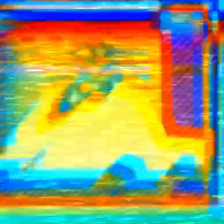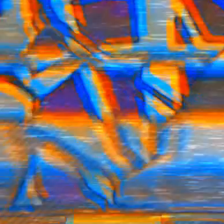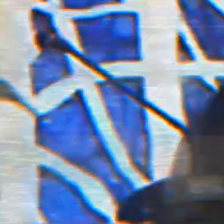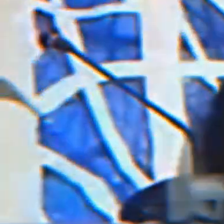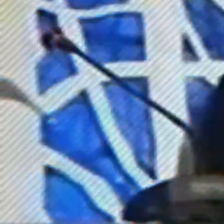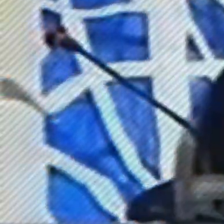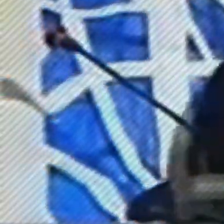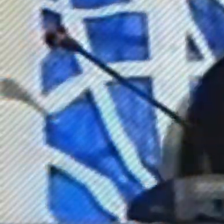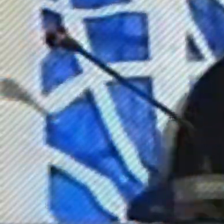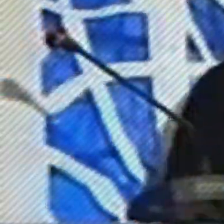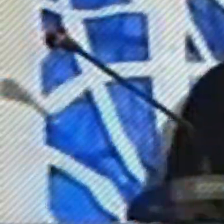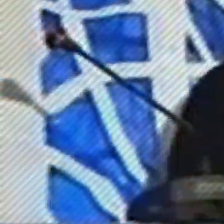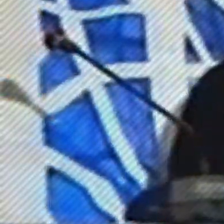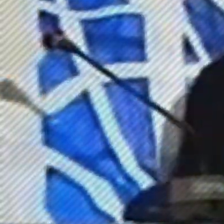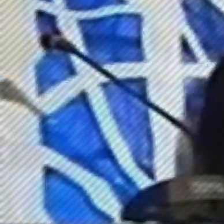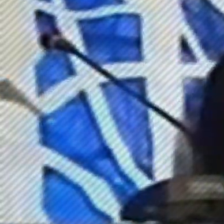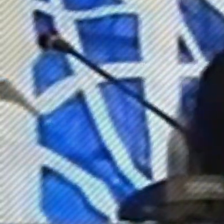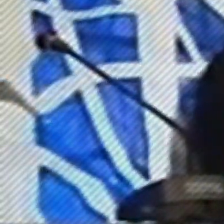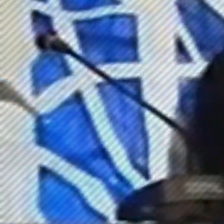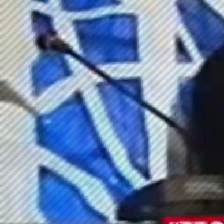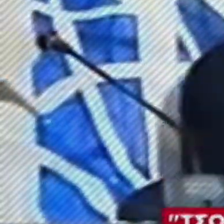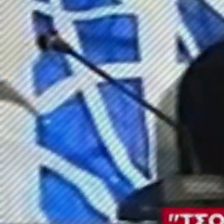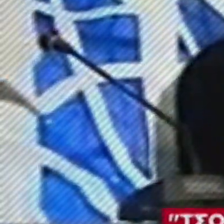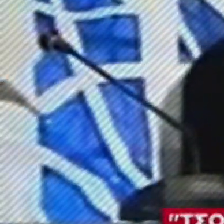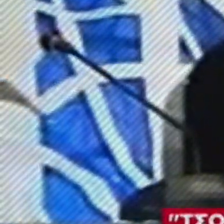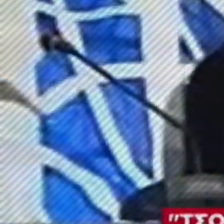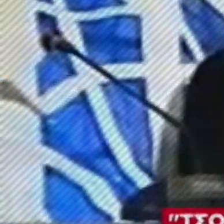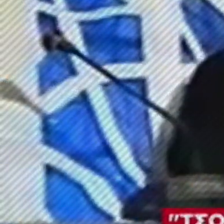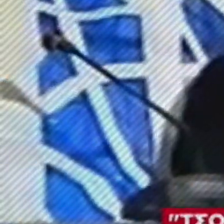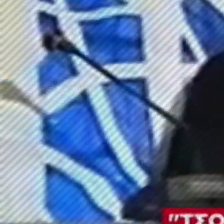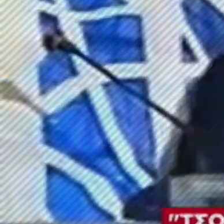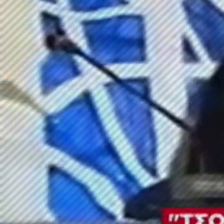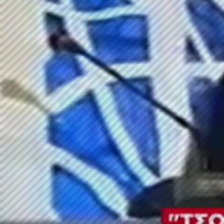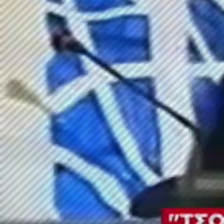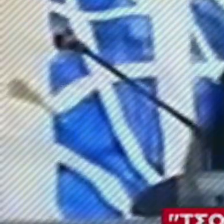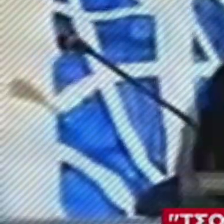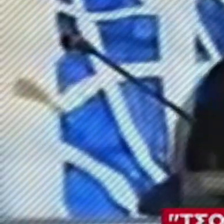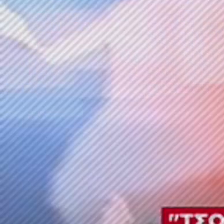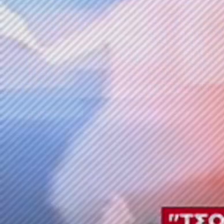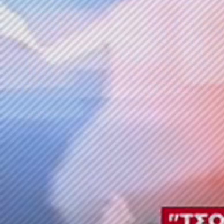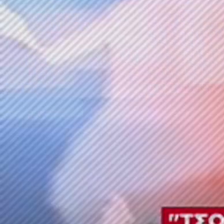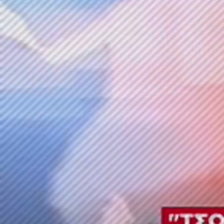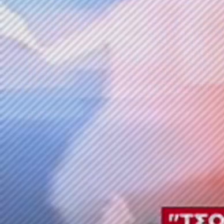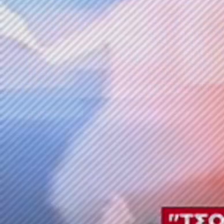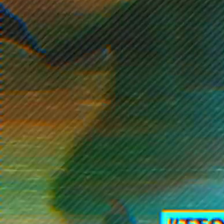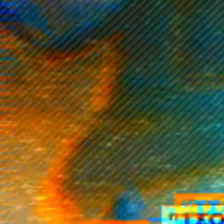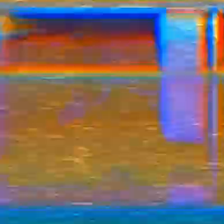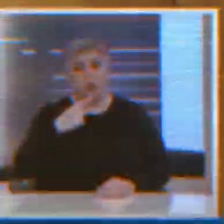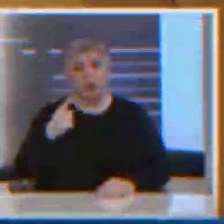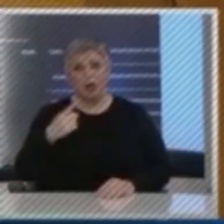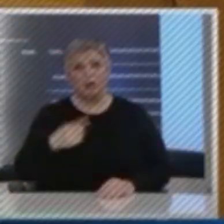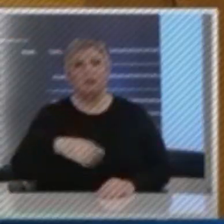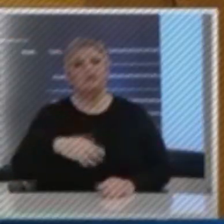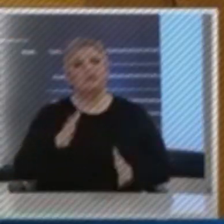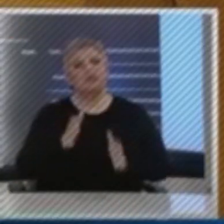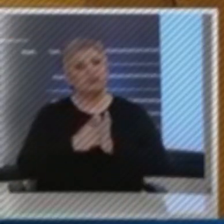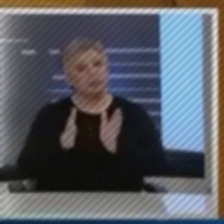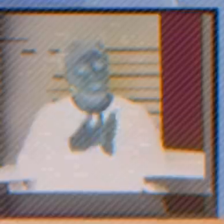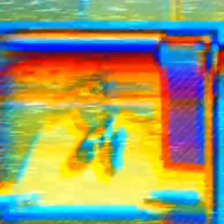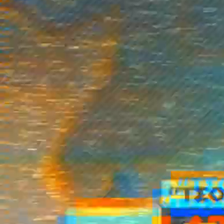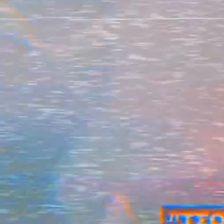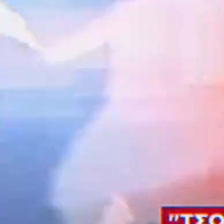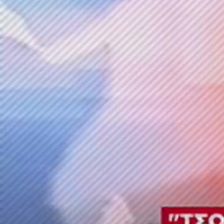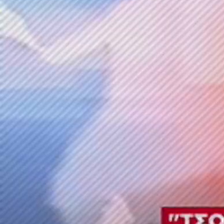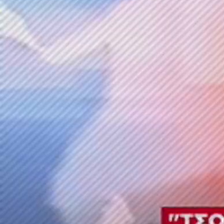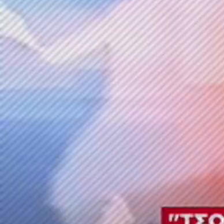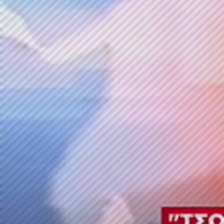θάρρος. Νέες αποκαλύψεις έρχονται στο φως για το κύκλωμα του οποίου εγκέφαλος φέρεται να ήταν ο φιλίστορας Δεστεμπασίδης. Να μιλήσουν, να πούν την